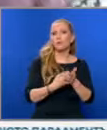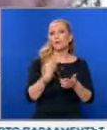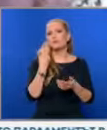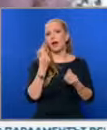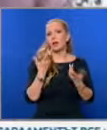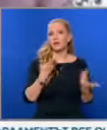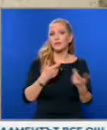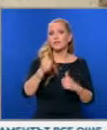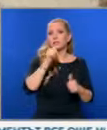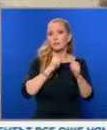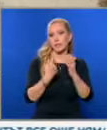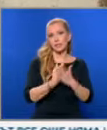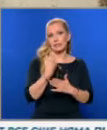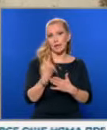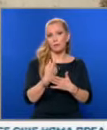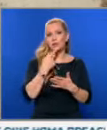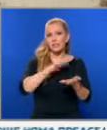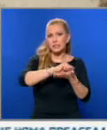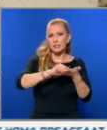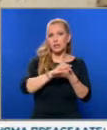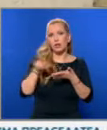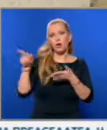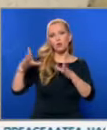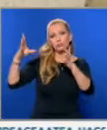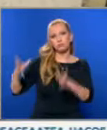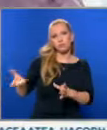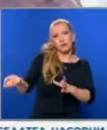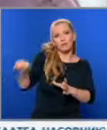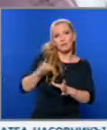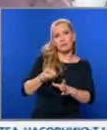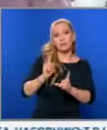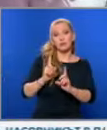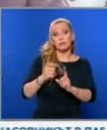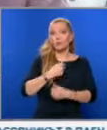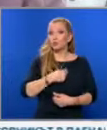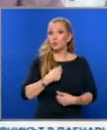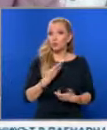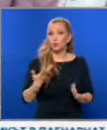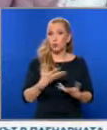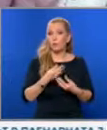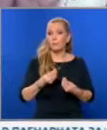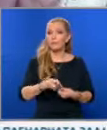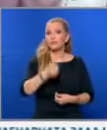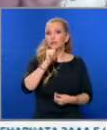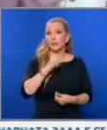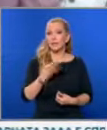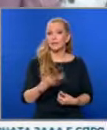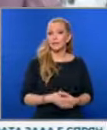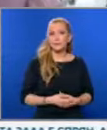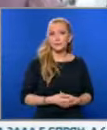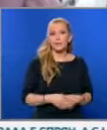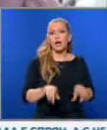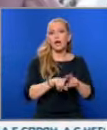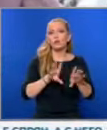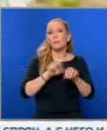там. Да. За пиене само. За съдови от Герана ползваме. Но той е трудна работа без вода. Като